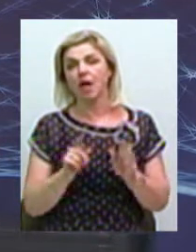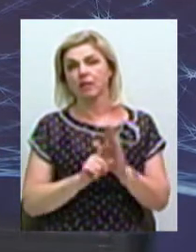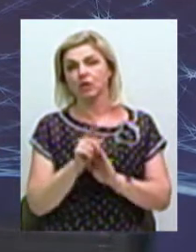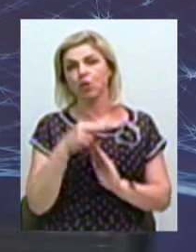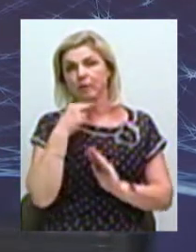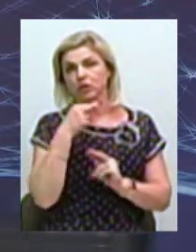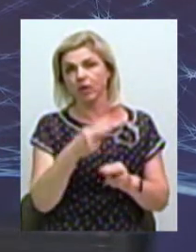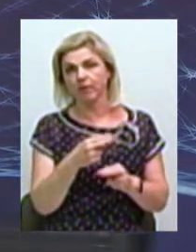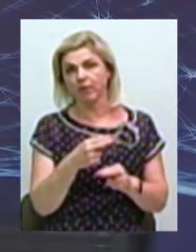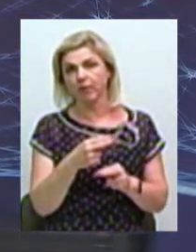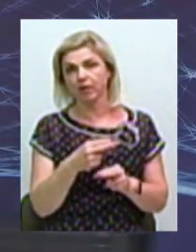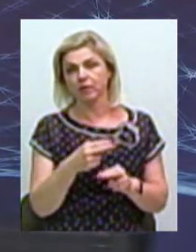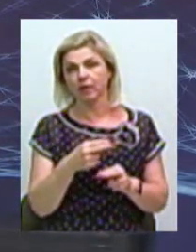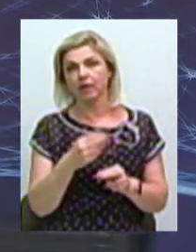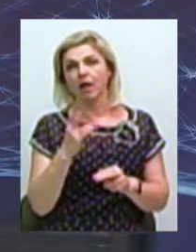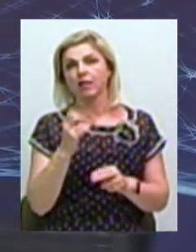внимание на